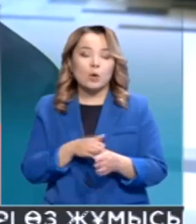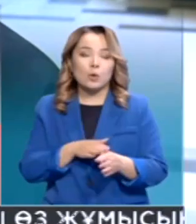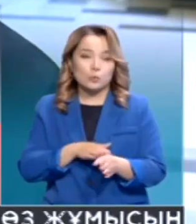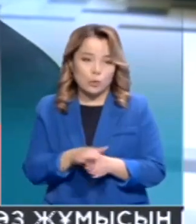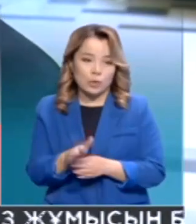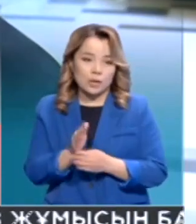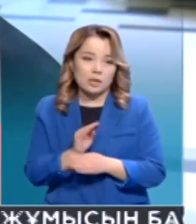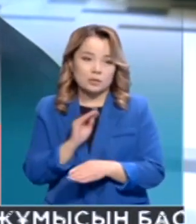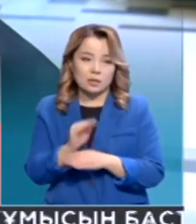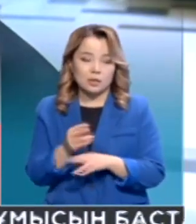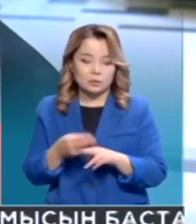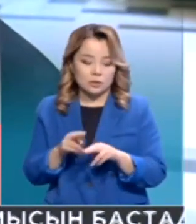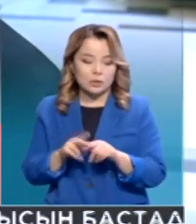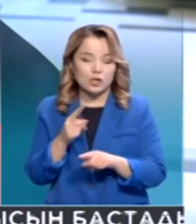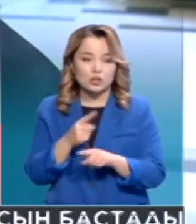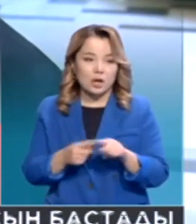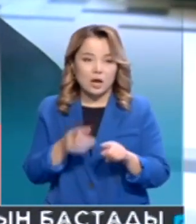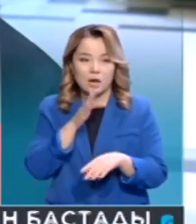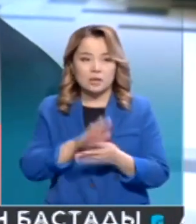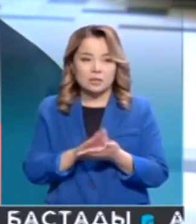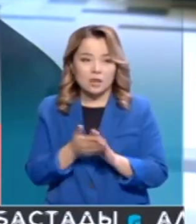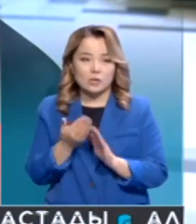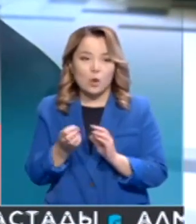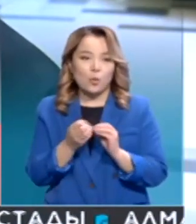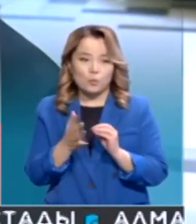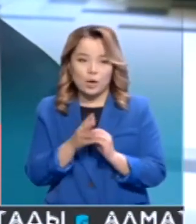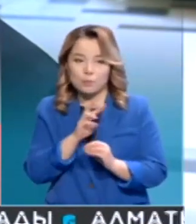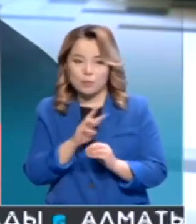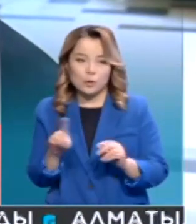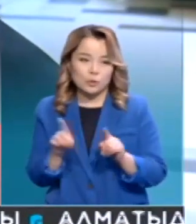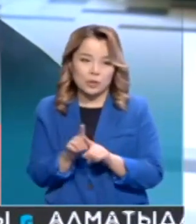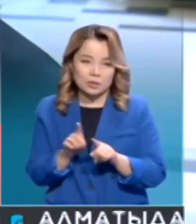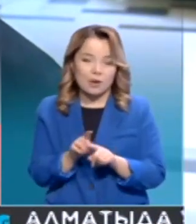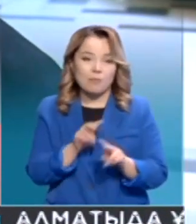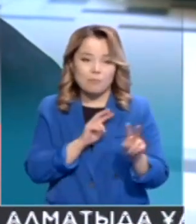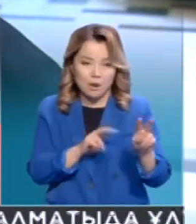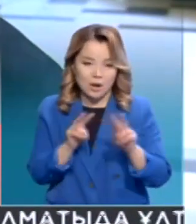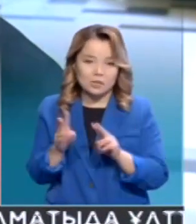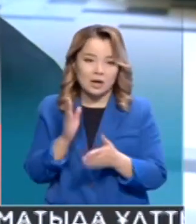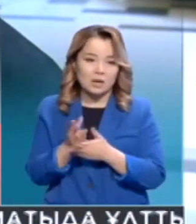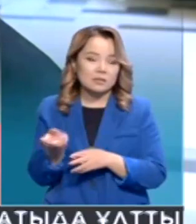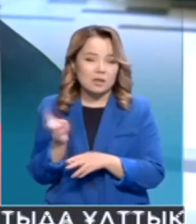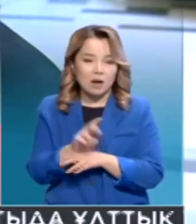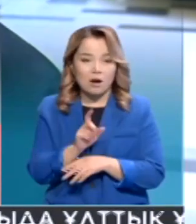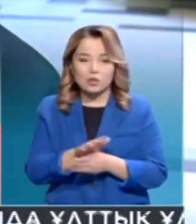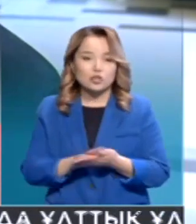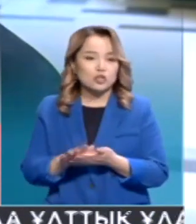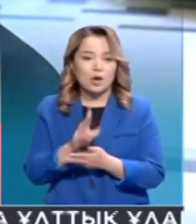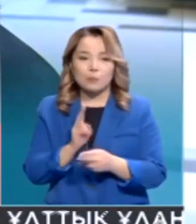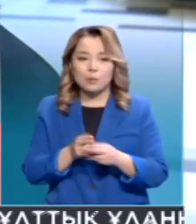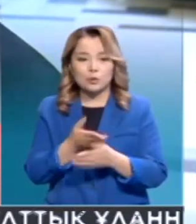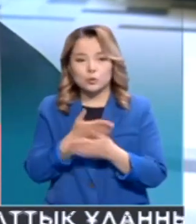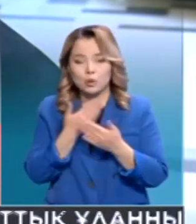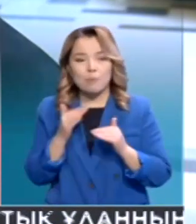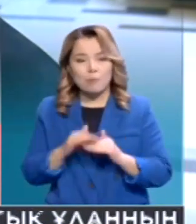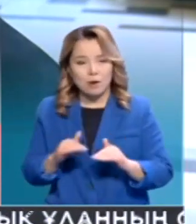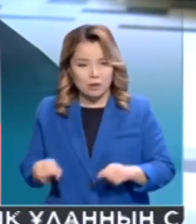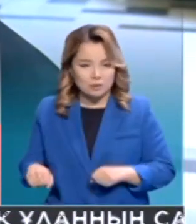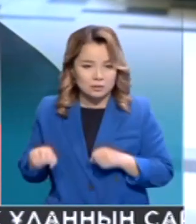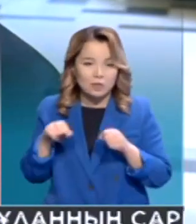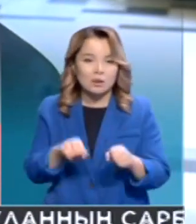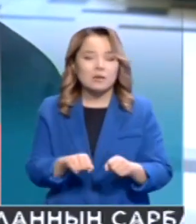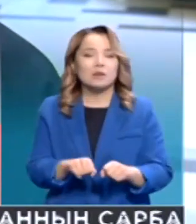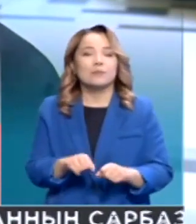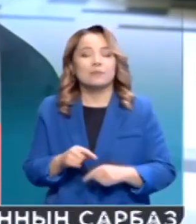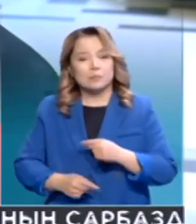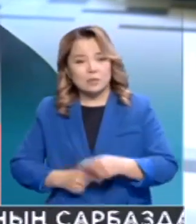толды. Себебі өздері жарты сағаттай, 15 минуттай отырып бақылаған кезде келіп жатқан адамдарға ешқандай кедергі жоқ. Балаларымен келіп жатыр, немерелерімен